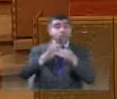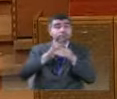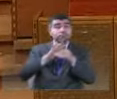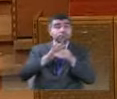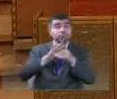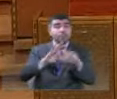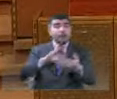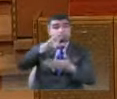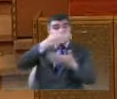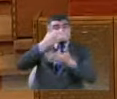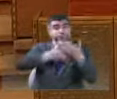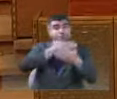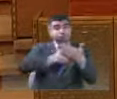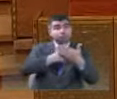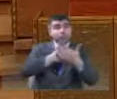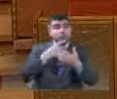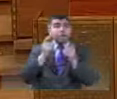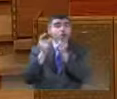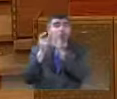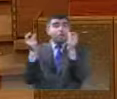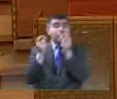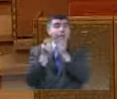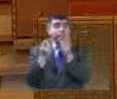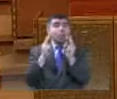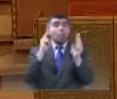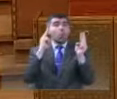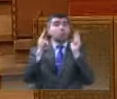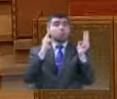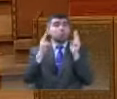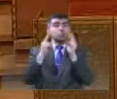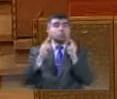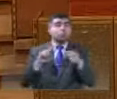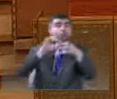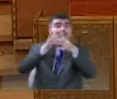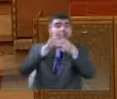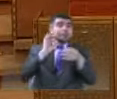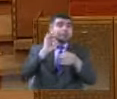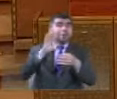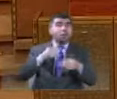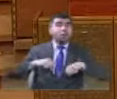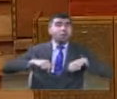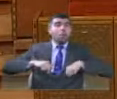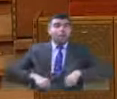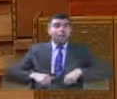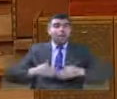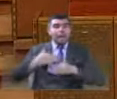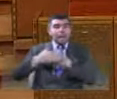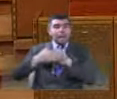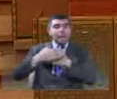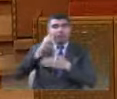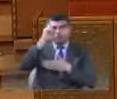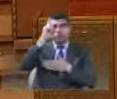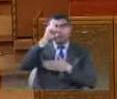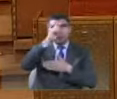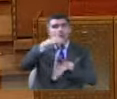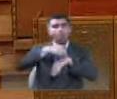يربط شركة طرق السيارة مع الدولة، أعتقد أننا إن شاء الله سننتهي منه في أجله مع